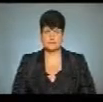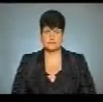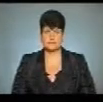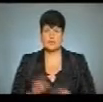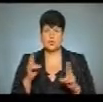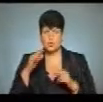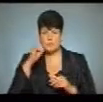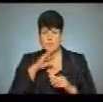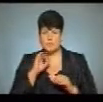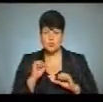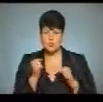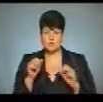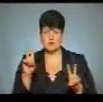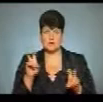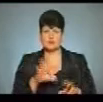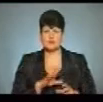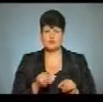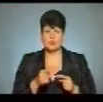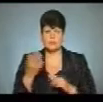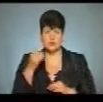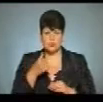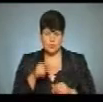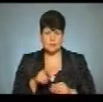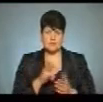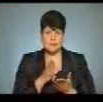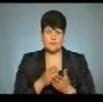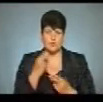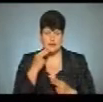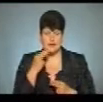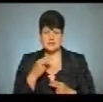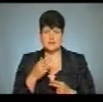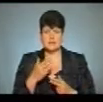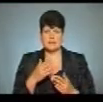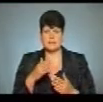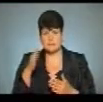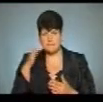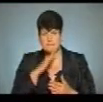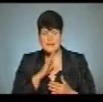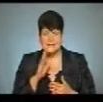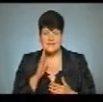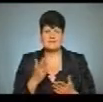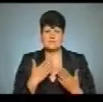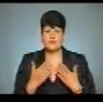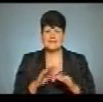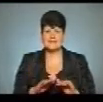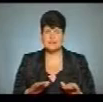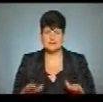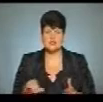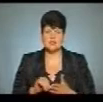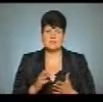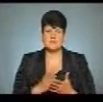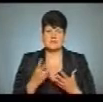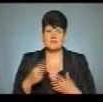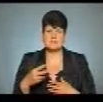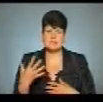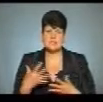Клуб батьків-друзів був створений торік. Його мета – поліпшувати навички батьків, спілкуватися з дітьми. Членами клубу є 25 сімей,